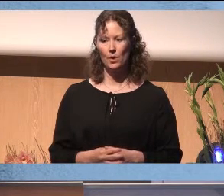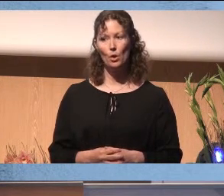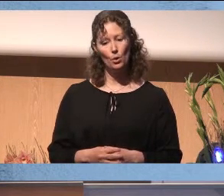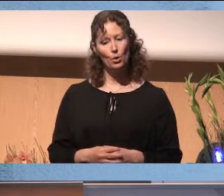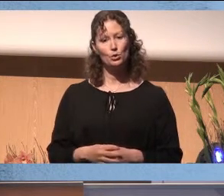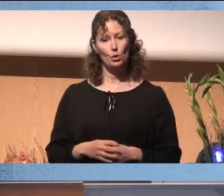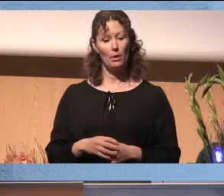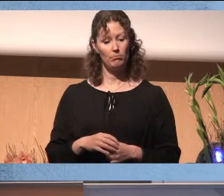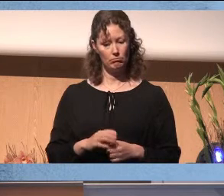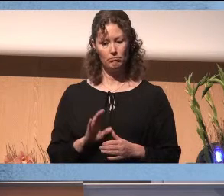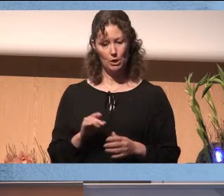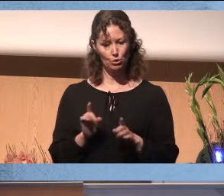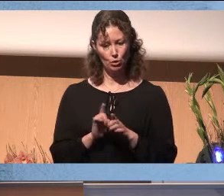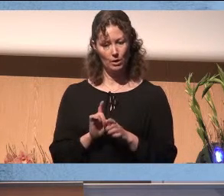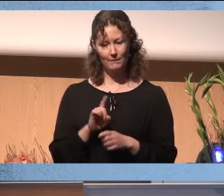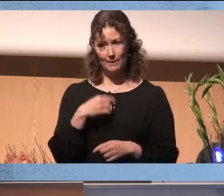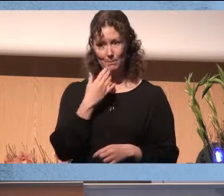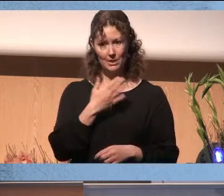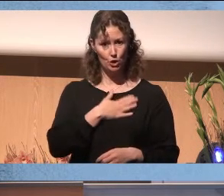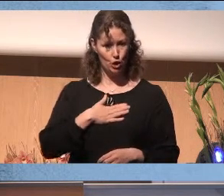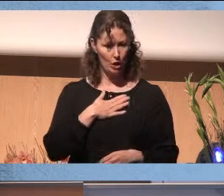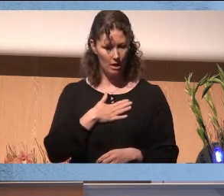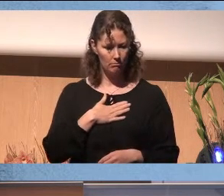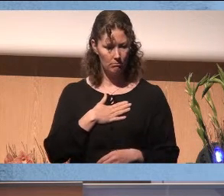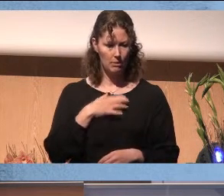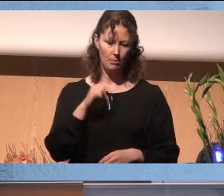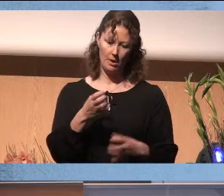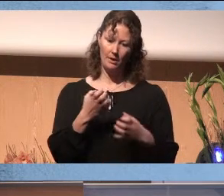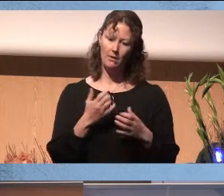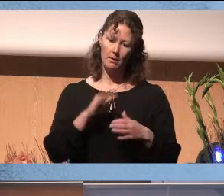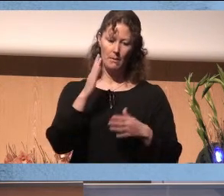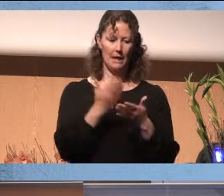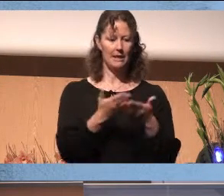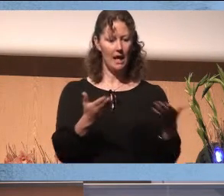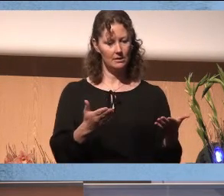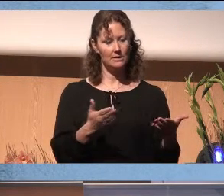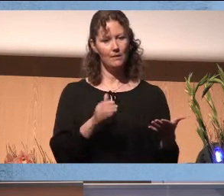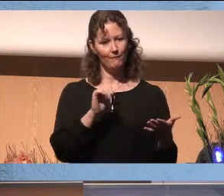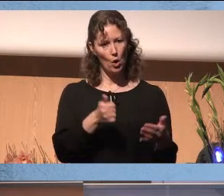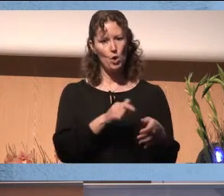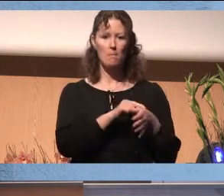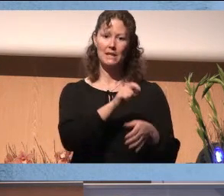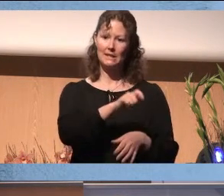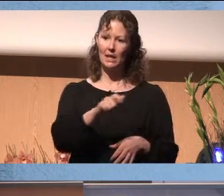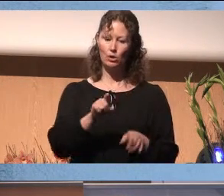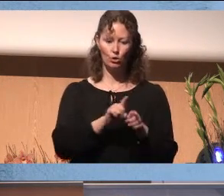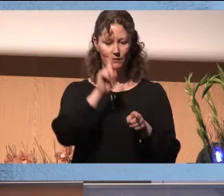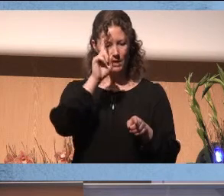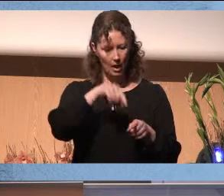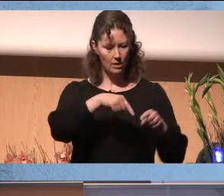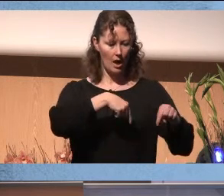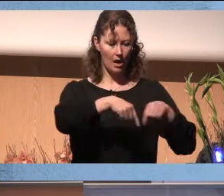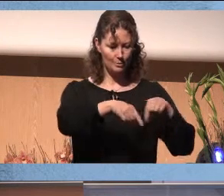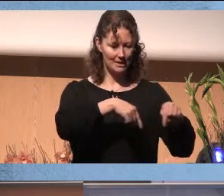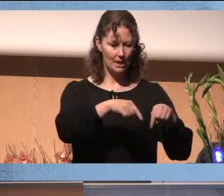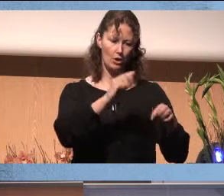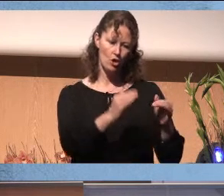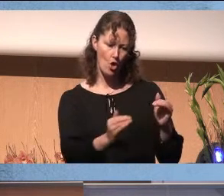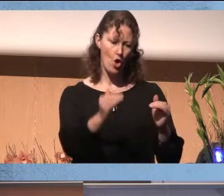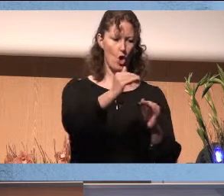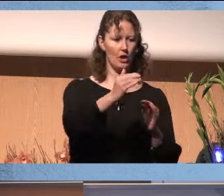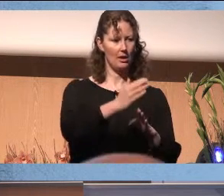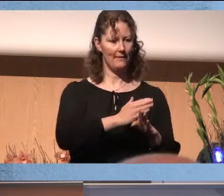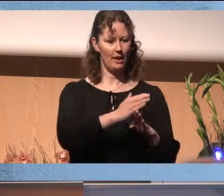blir syke, og da trenger vi mer tjenester for pasientene for å kunne administrere og øke